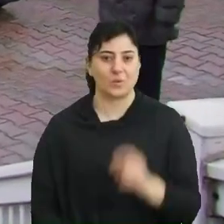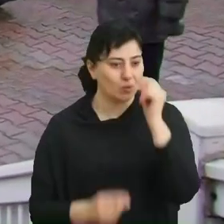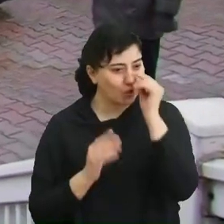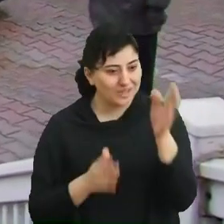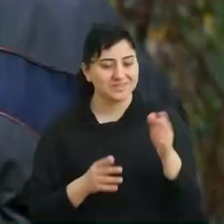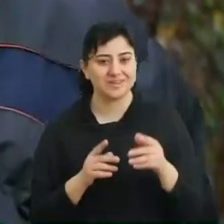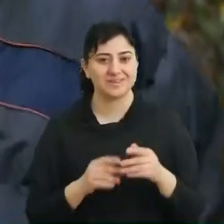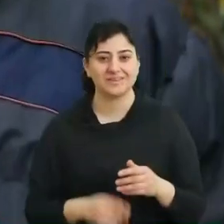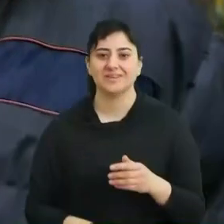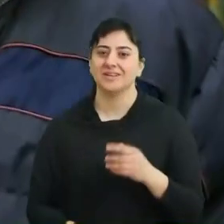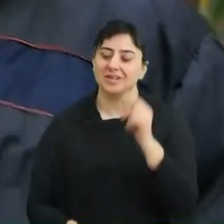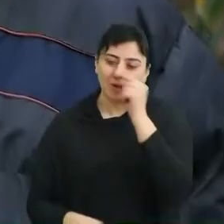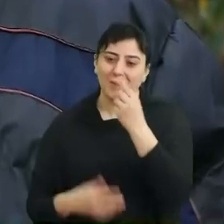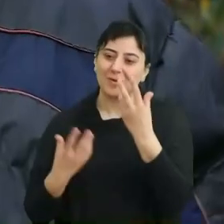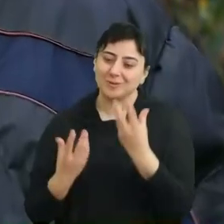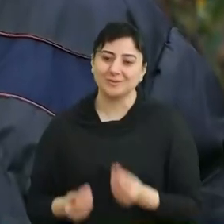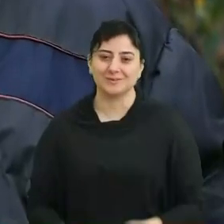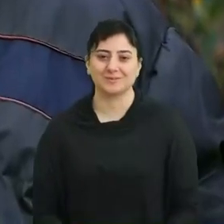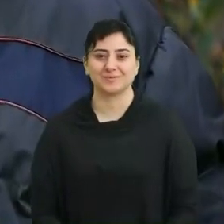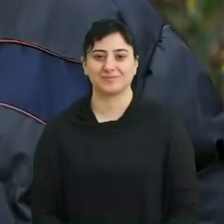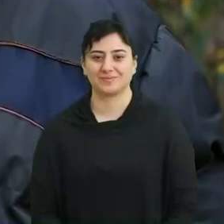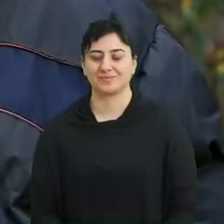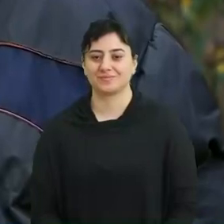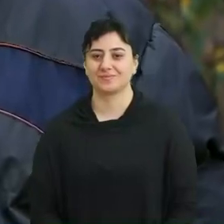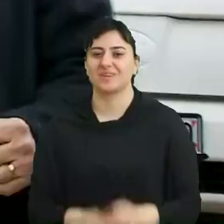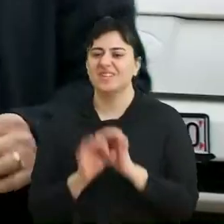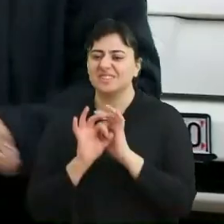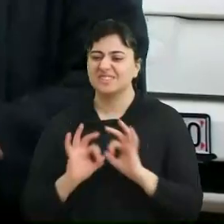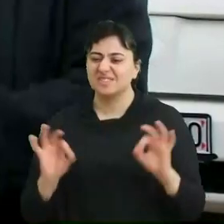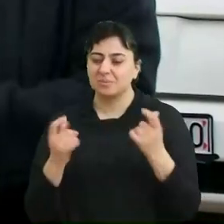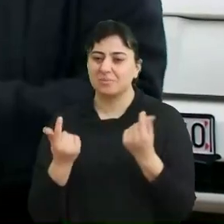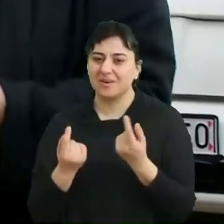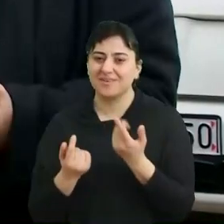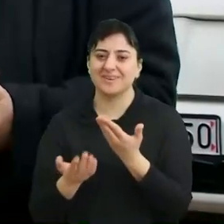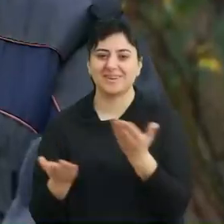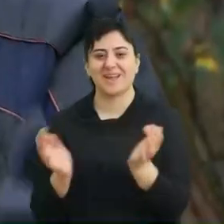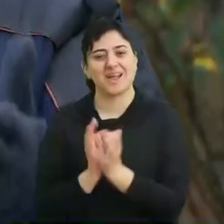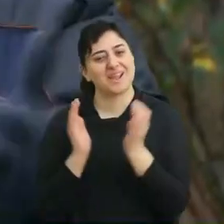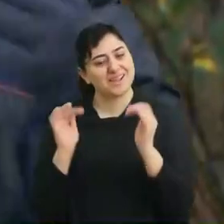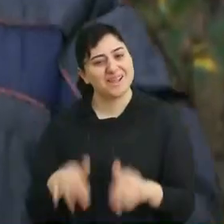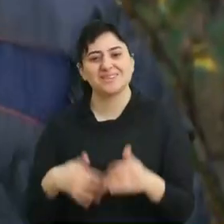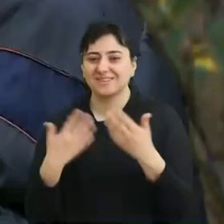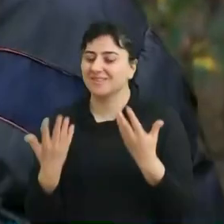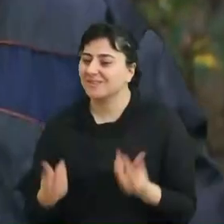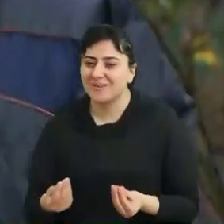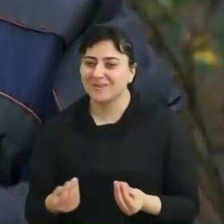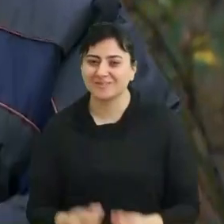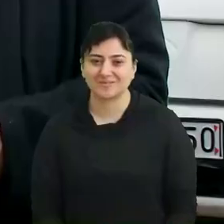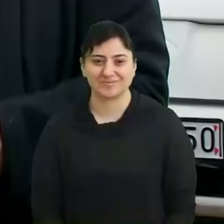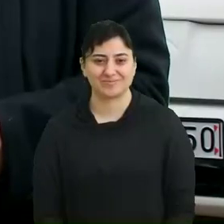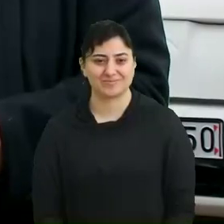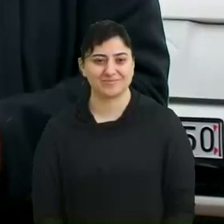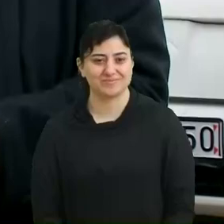Şükrü Efendi. Kolaysa başınıza gelsin. Ziyaretçilerin efendisinin familyası gelmiş. Hangi ziyaretçi sizi